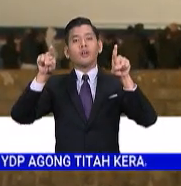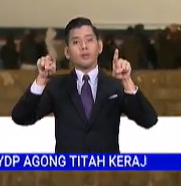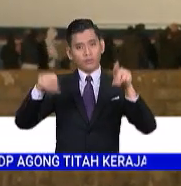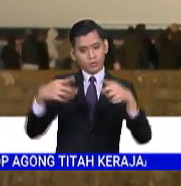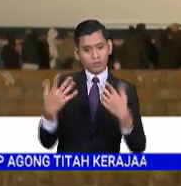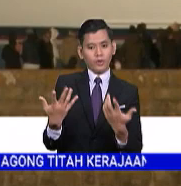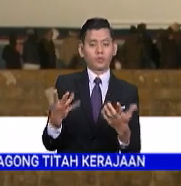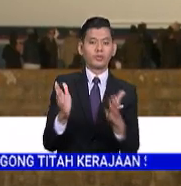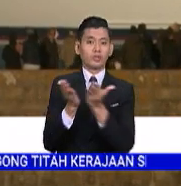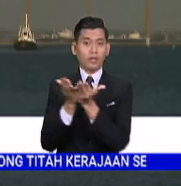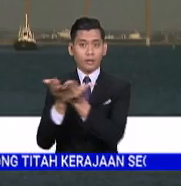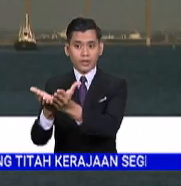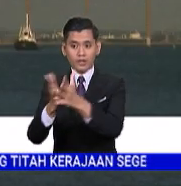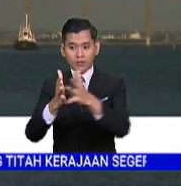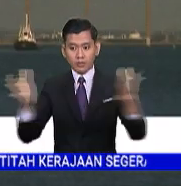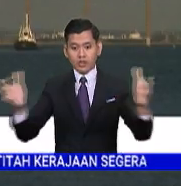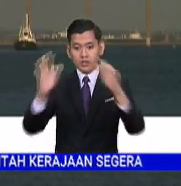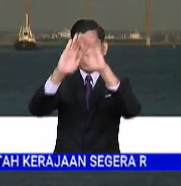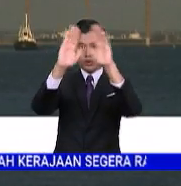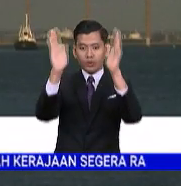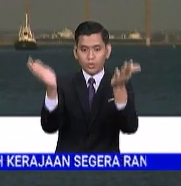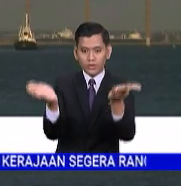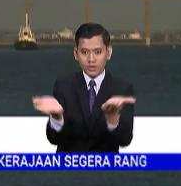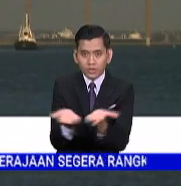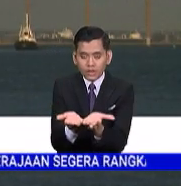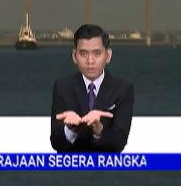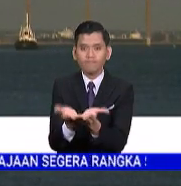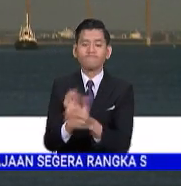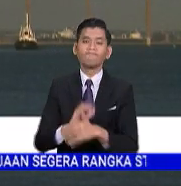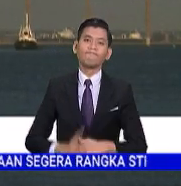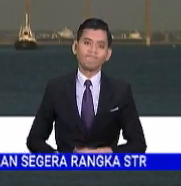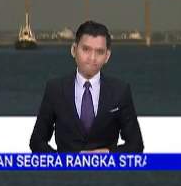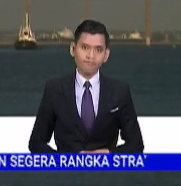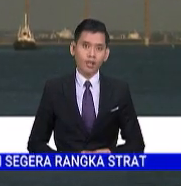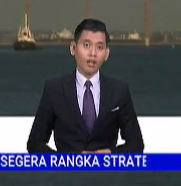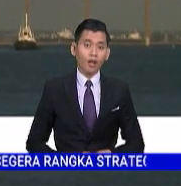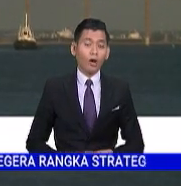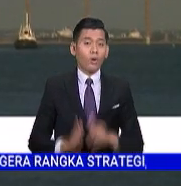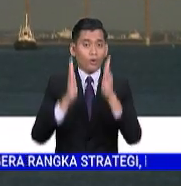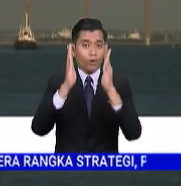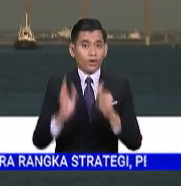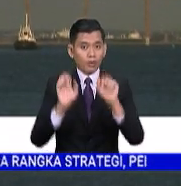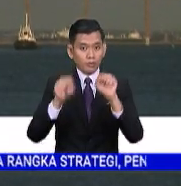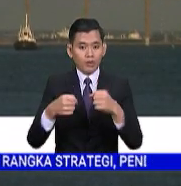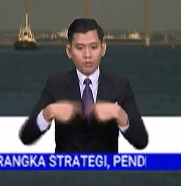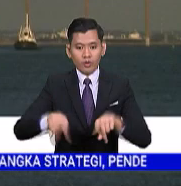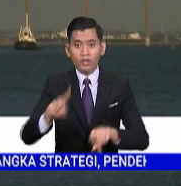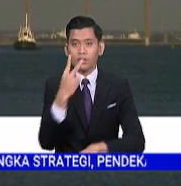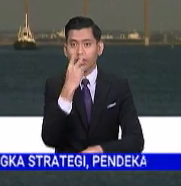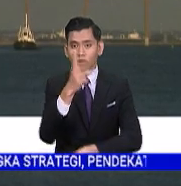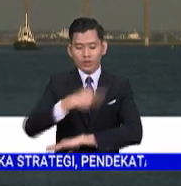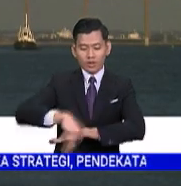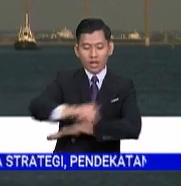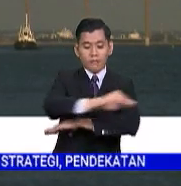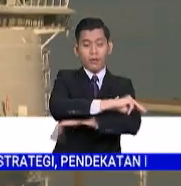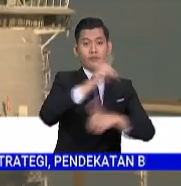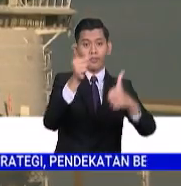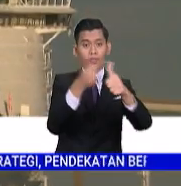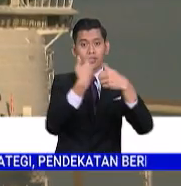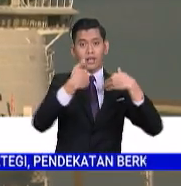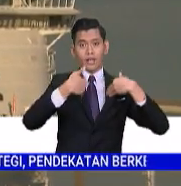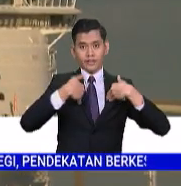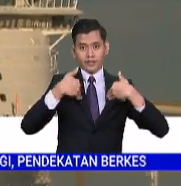kapal persiaran terbesar dunia daripada kapal Symphony of the Seas. Penumpang turut berpeluang melihat taman pertama atas laut